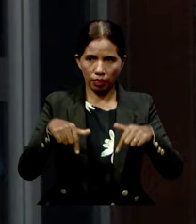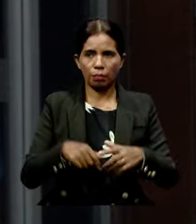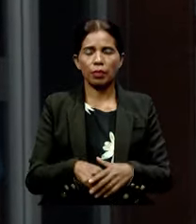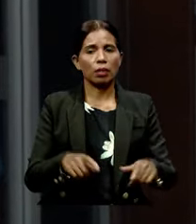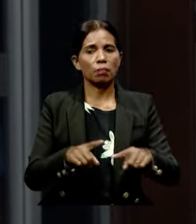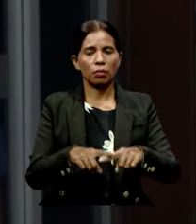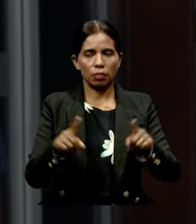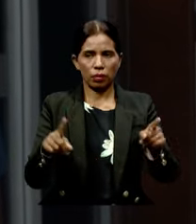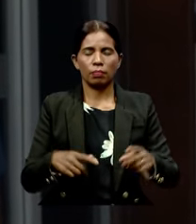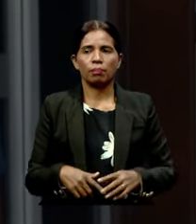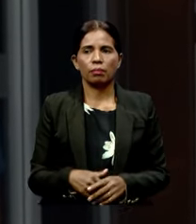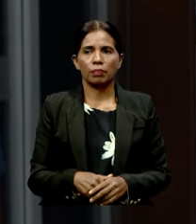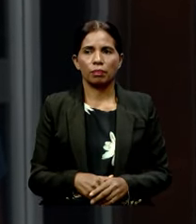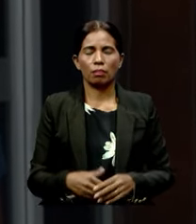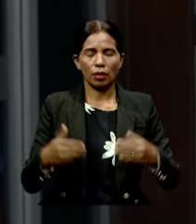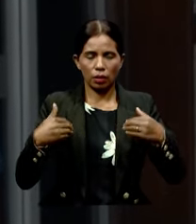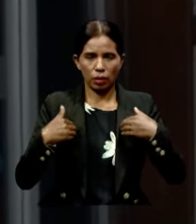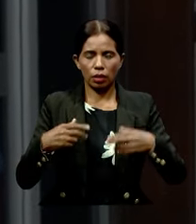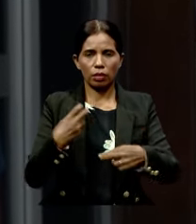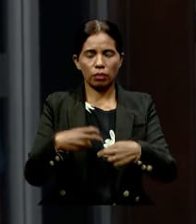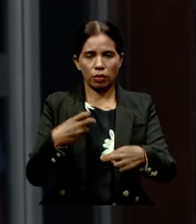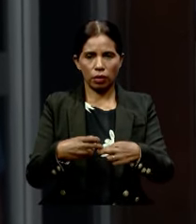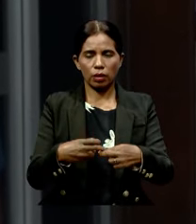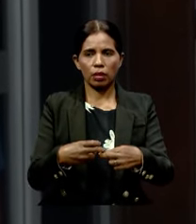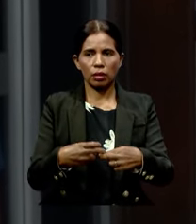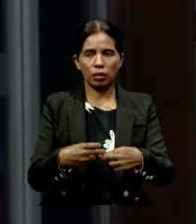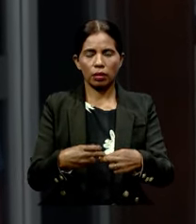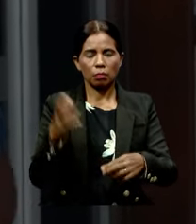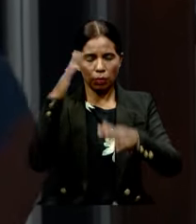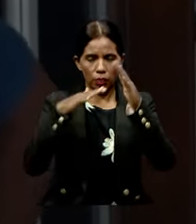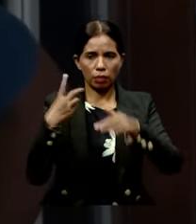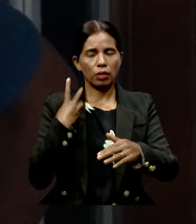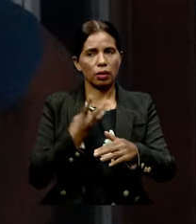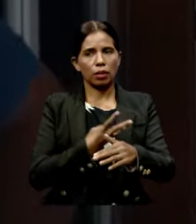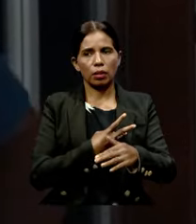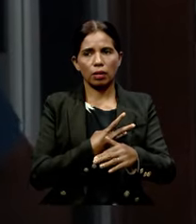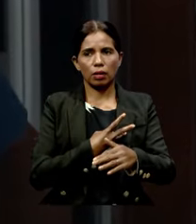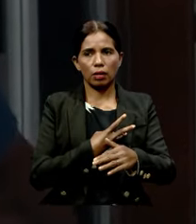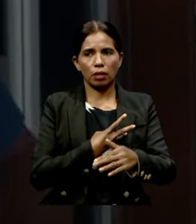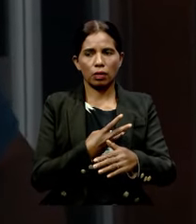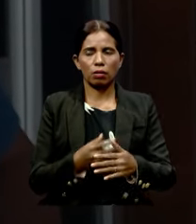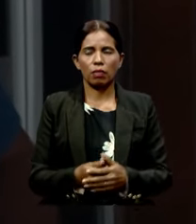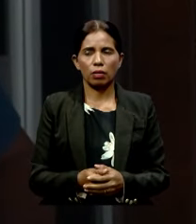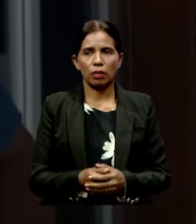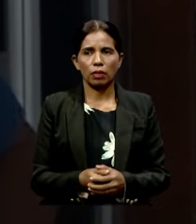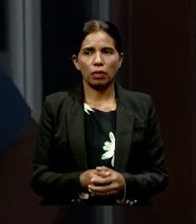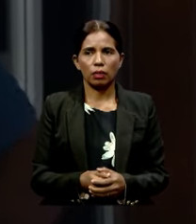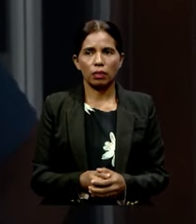mabe acontecimento ni ita itala preven itala nasa lai